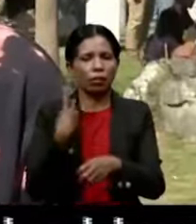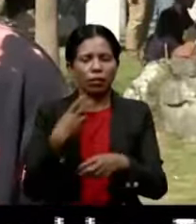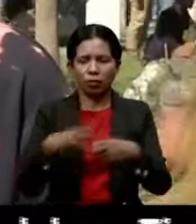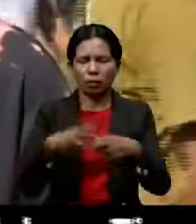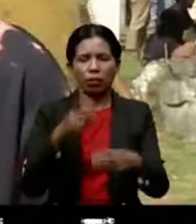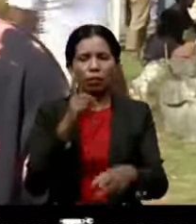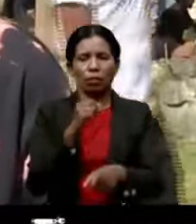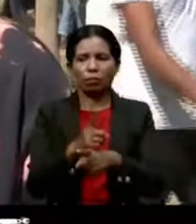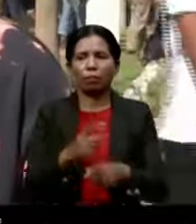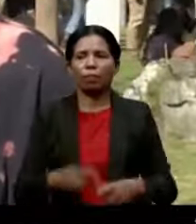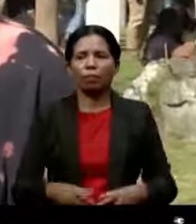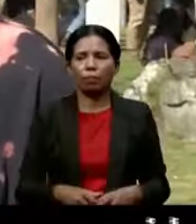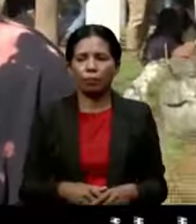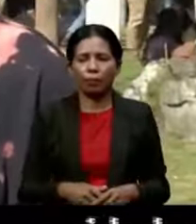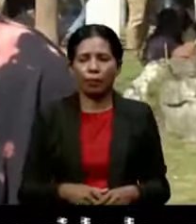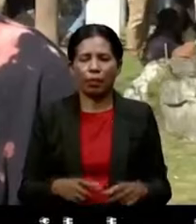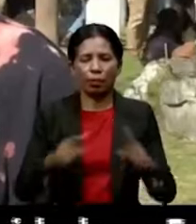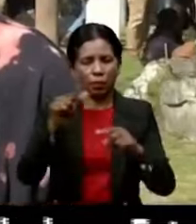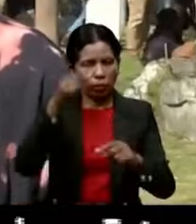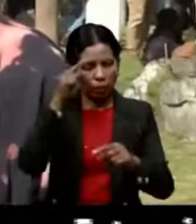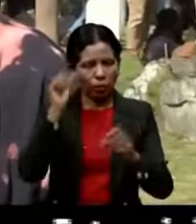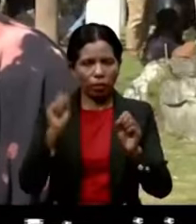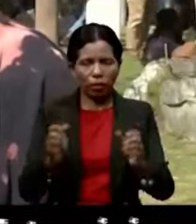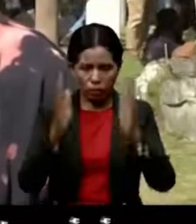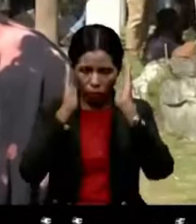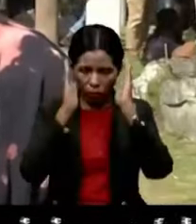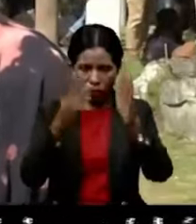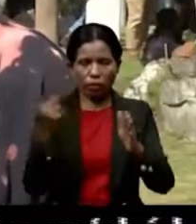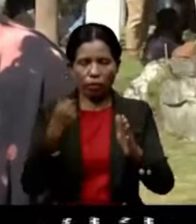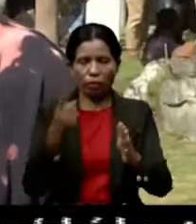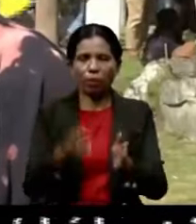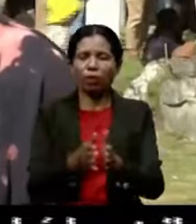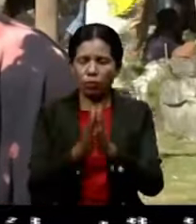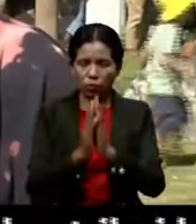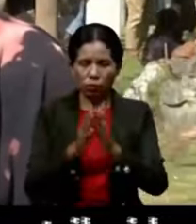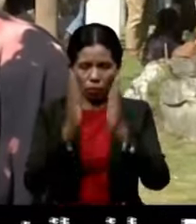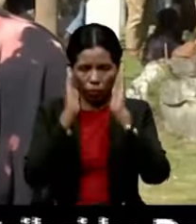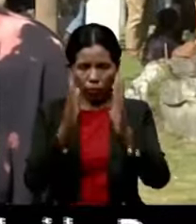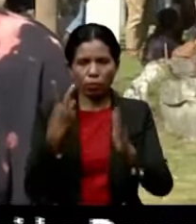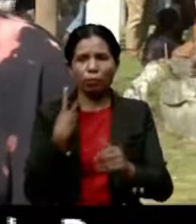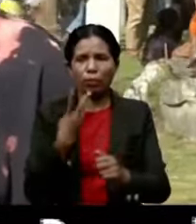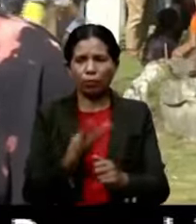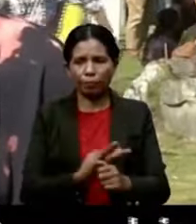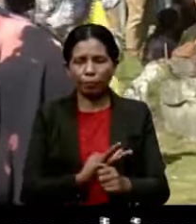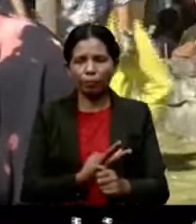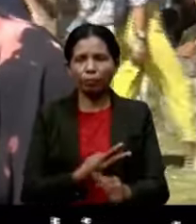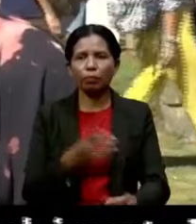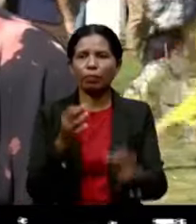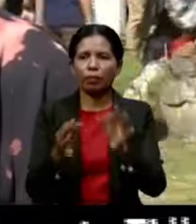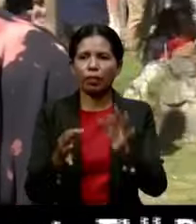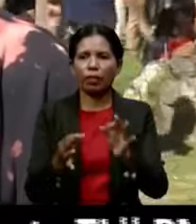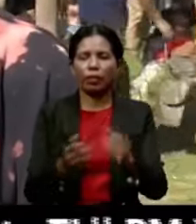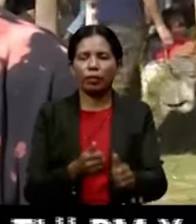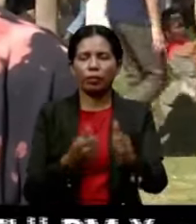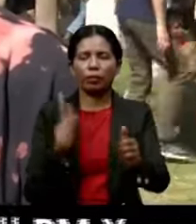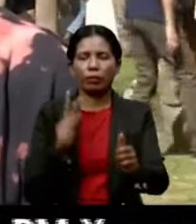nem. O governo e também ele faz atenção bem bem, uso de minha atenção bem ita. Mas base ban